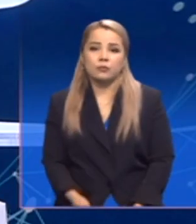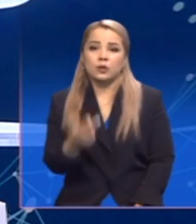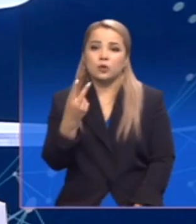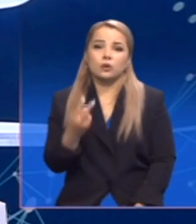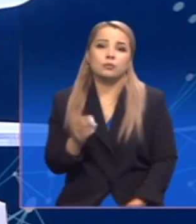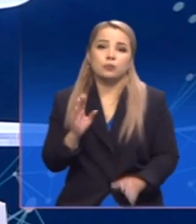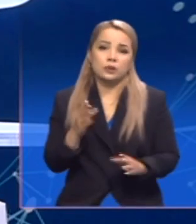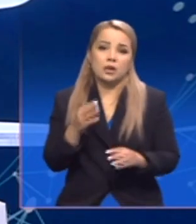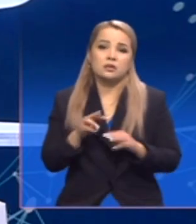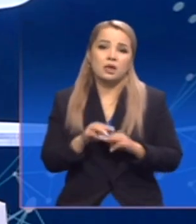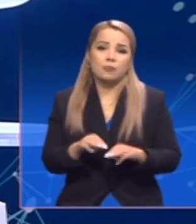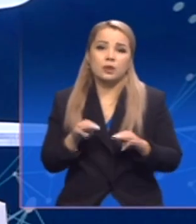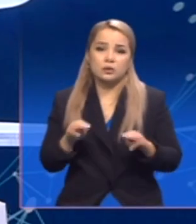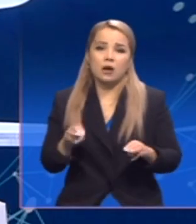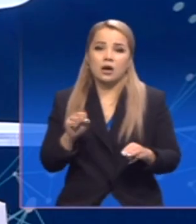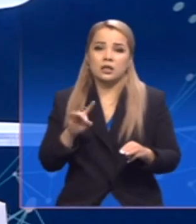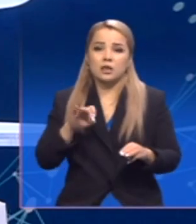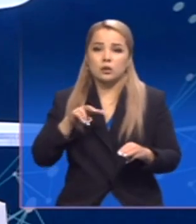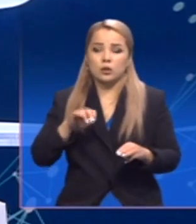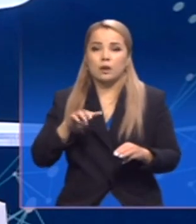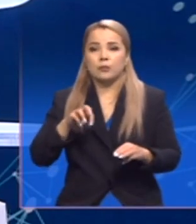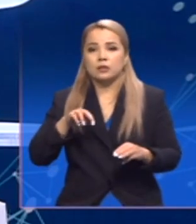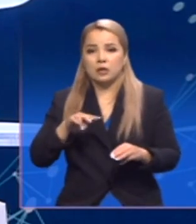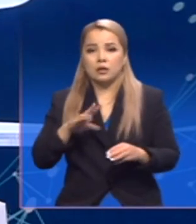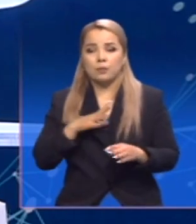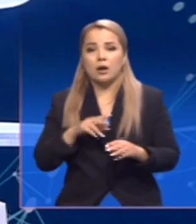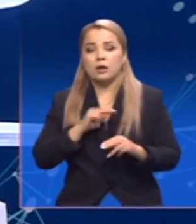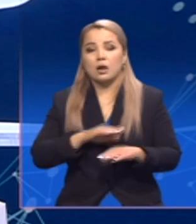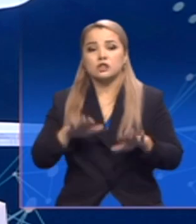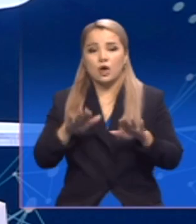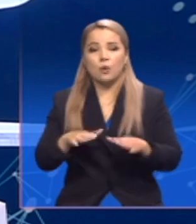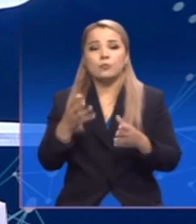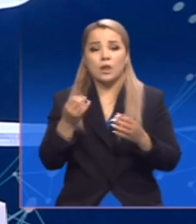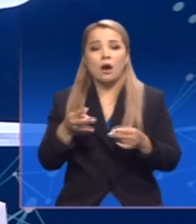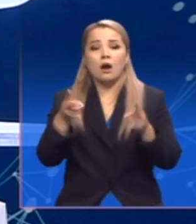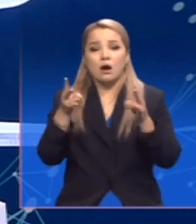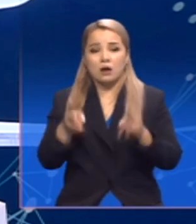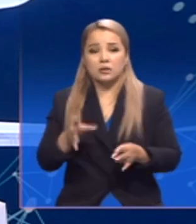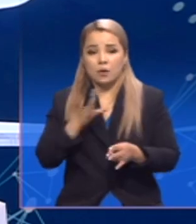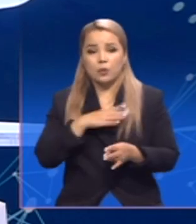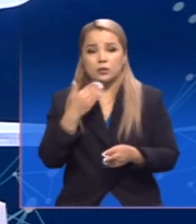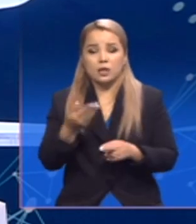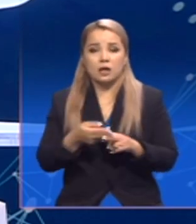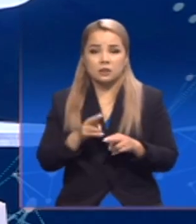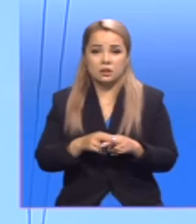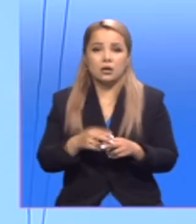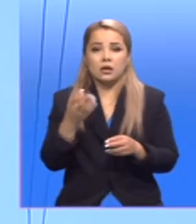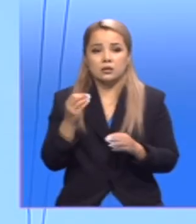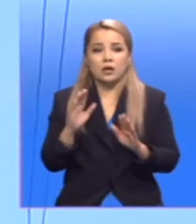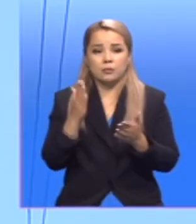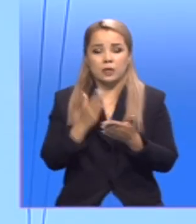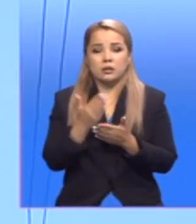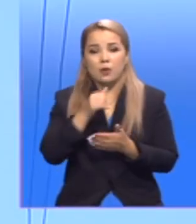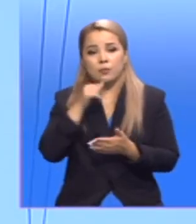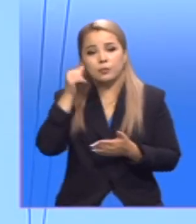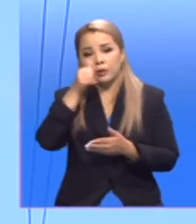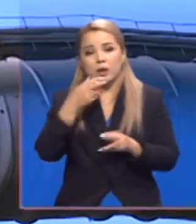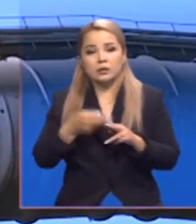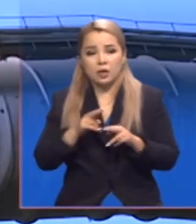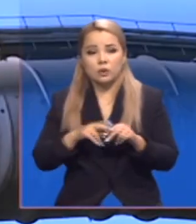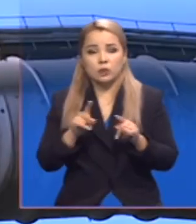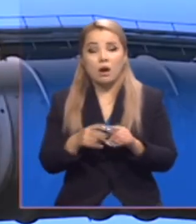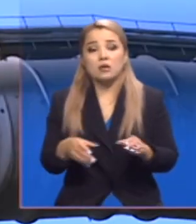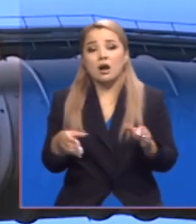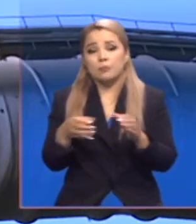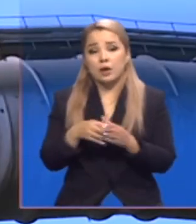Екі күн бұрын Теміртаудағы ArcelorMittal кәсіпорнында тағы да апат болды. Тағы да дейтініміз, былтыр ғана осы